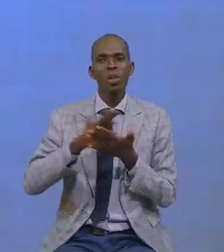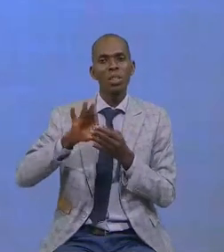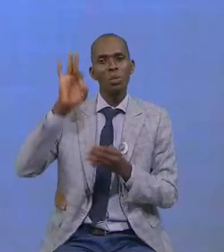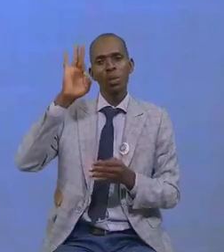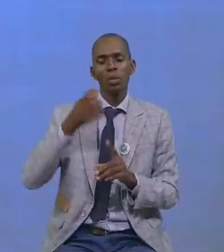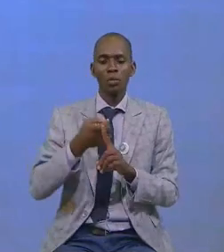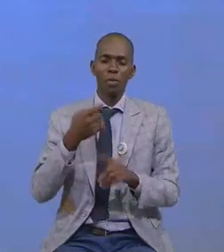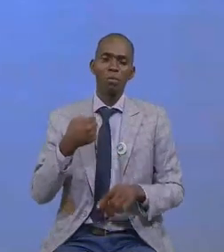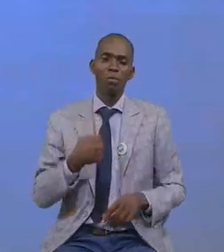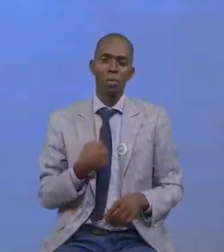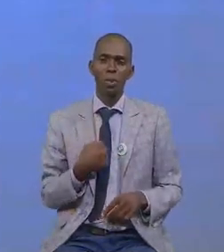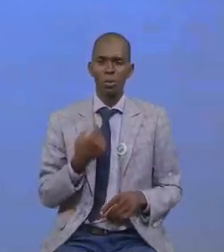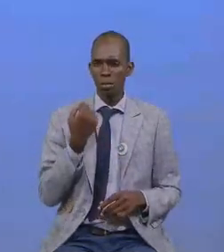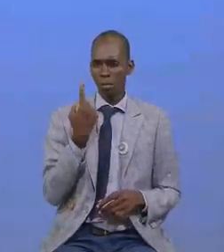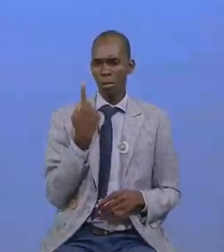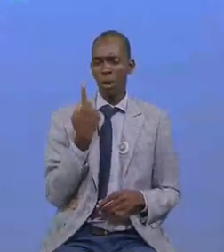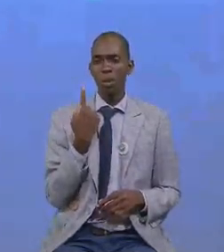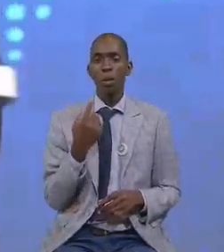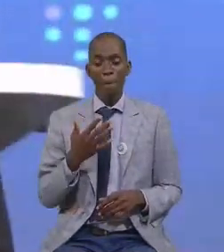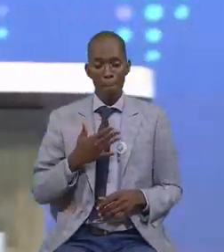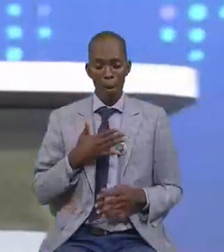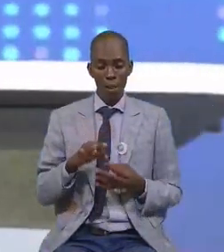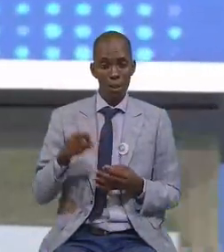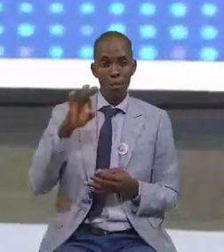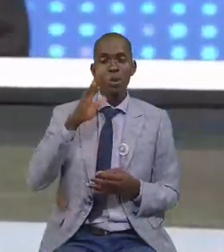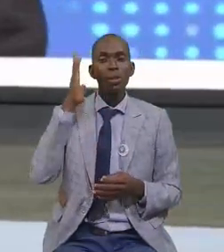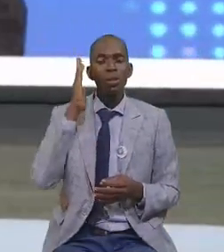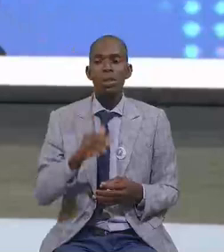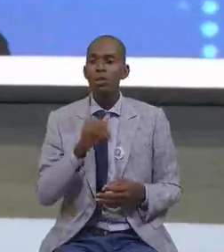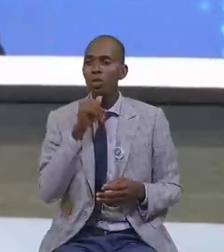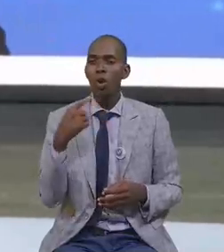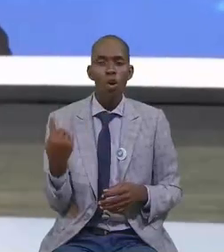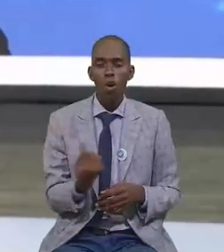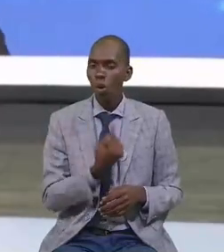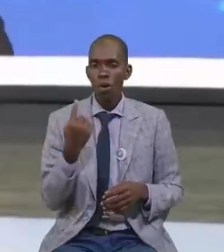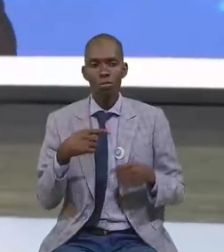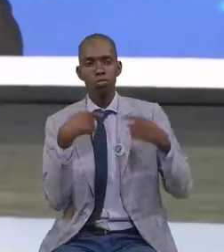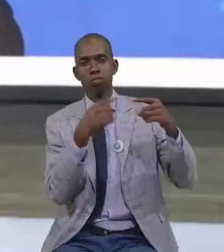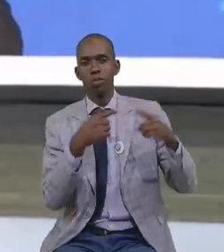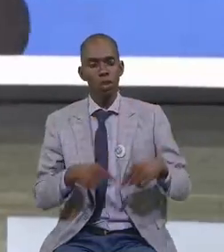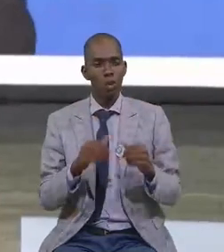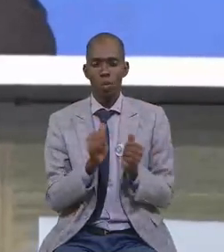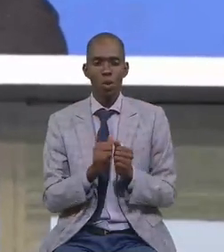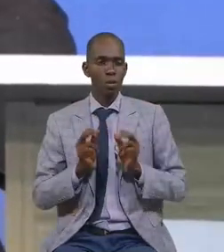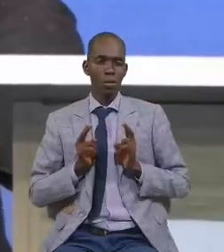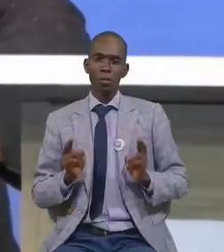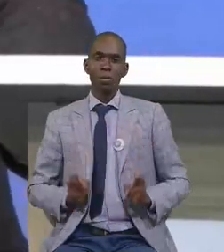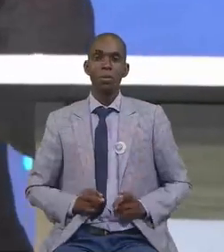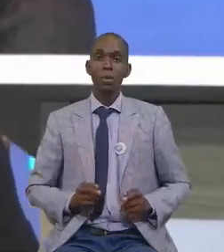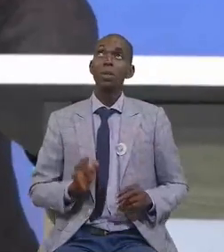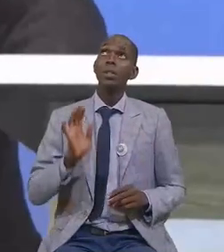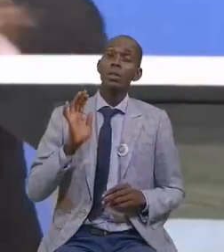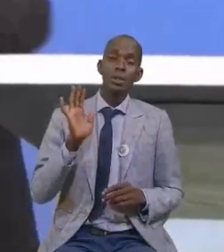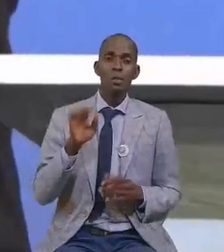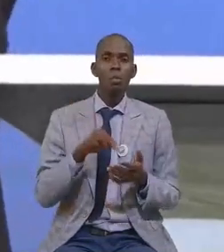Esprit Saint. Vous comprenez? Mon esprit ne contestera pas toujours avec l'homme. Alors,